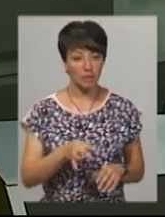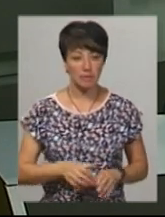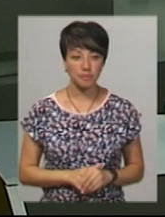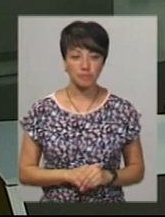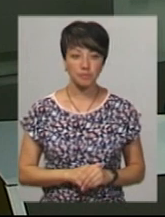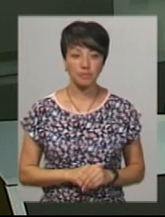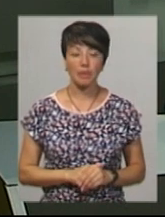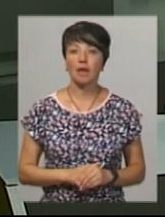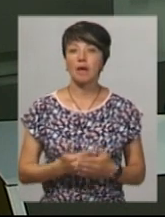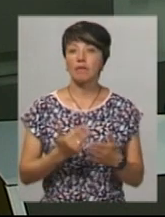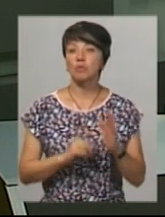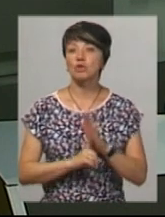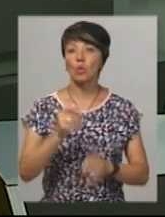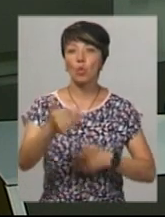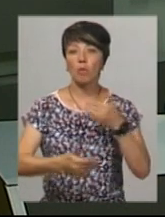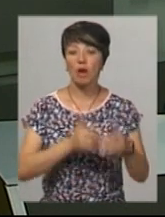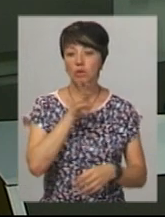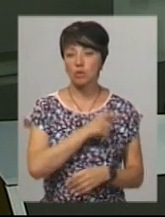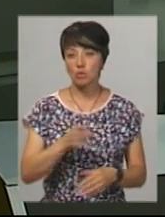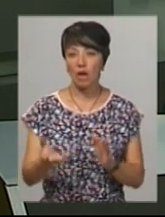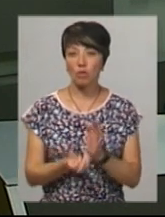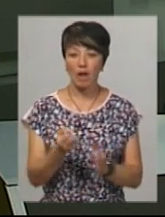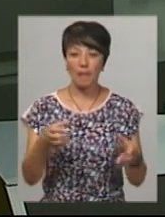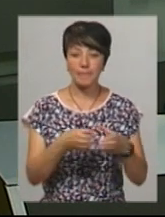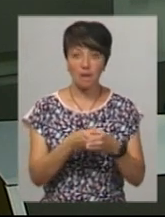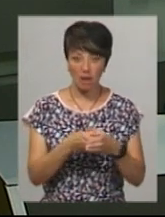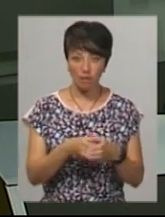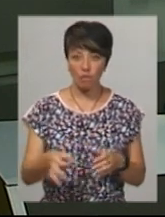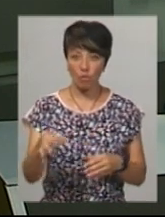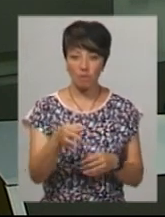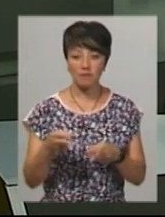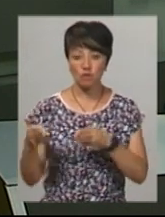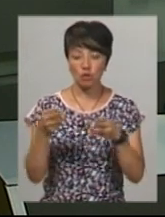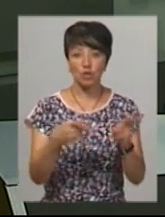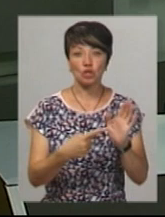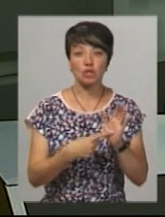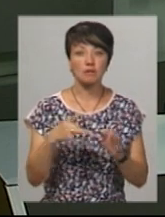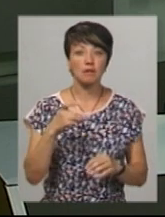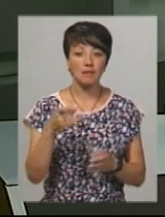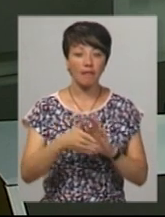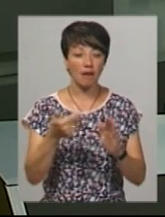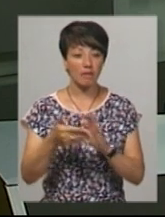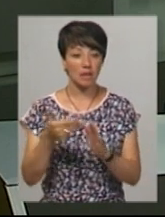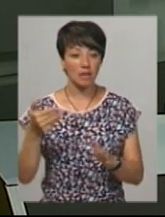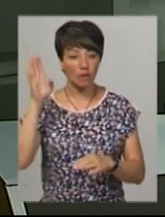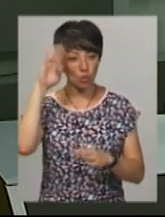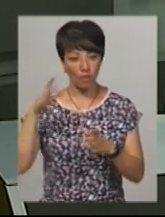Гриченюк. Від початку купального сезону рятувальні бригади ДСНС області виїжджали 6 разів на виклики до